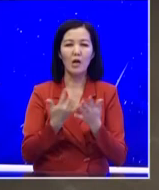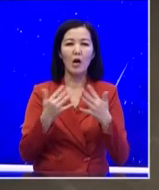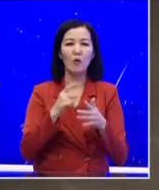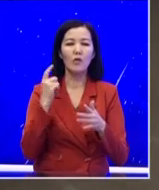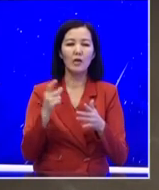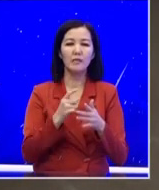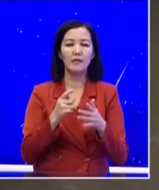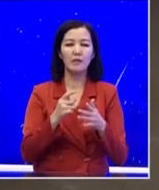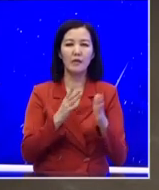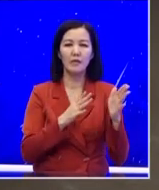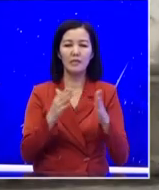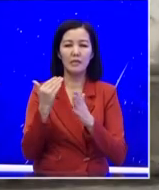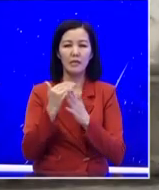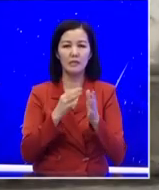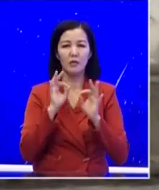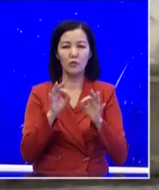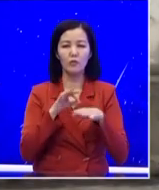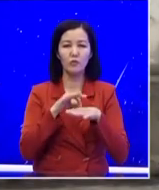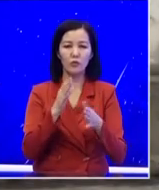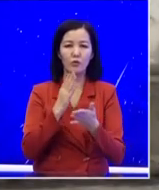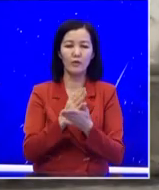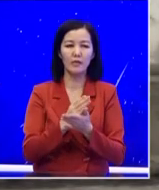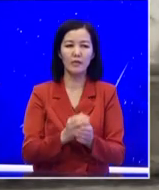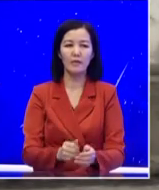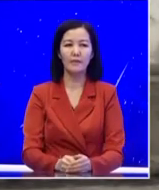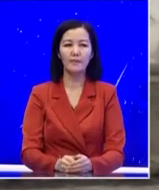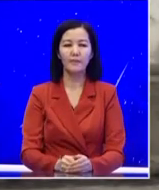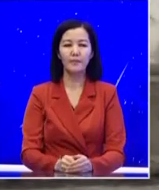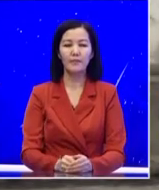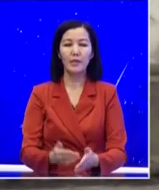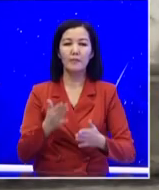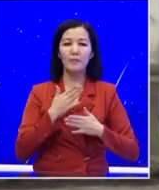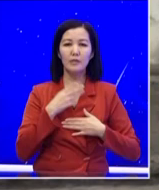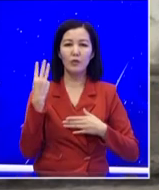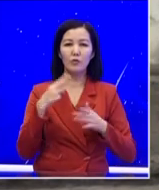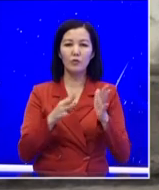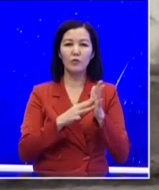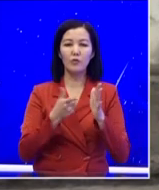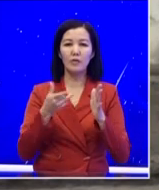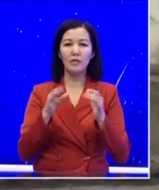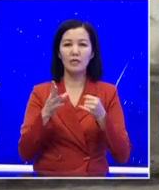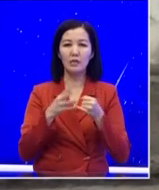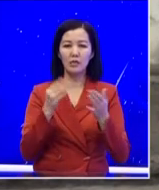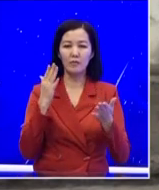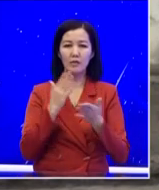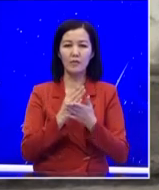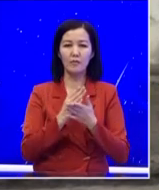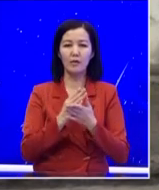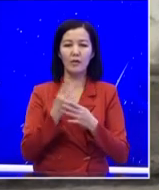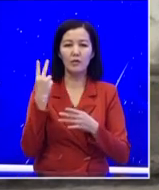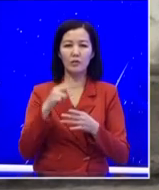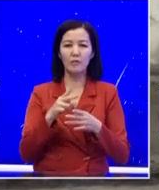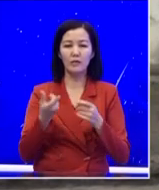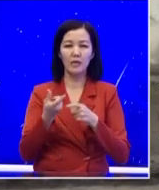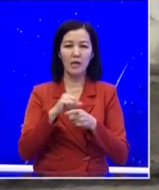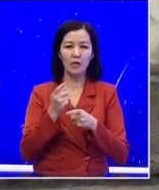да жұмыстар кестеге сай. У нас 39 гектар земли. Біздің 39 гектар суармалы жеріміз бар. Оның 20-сына